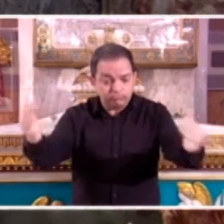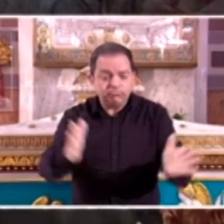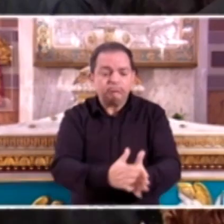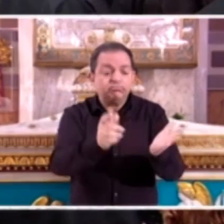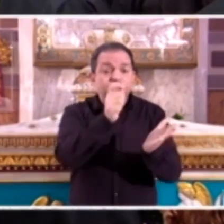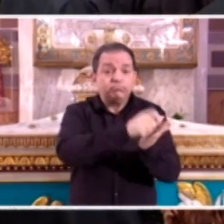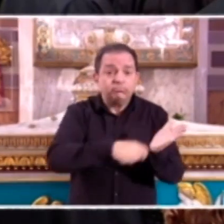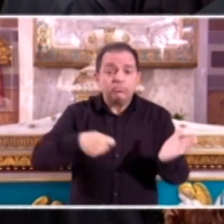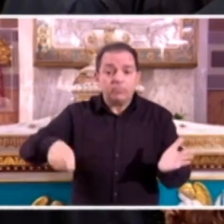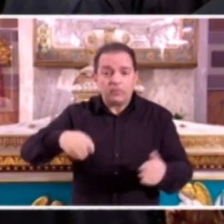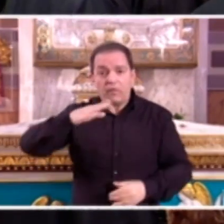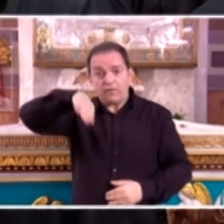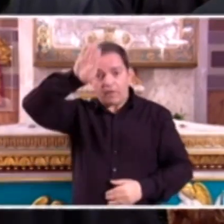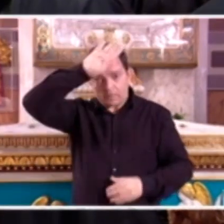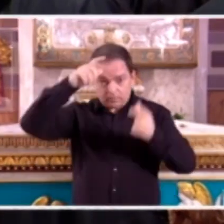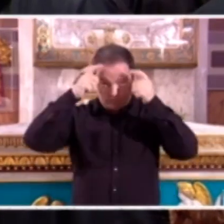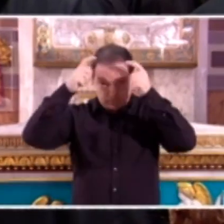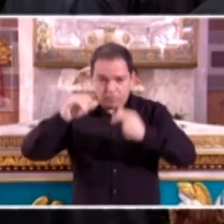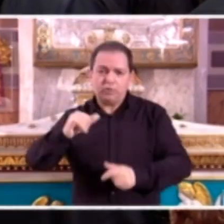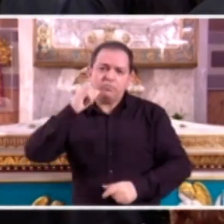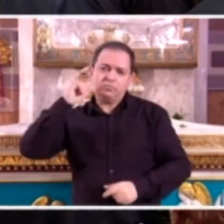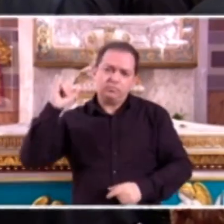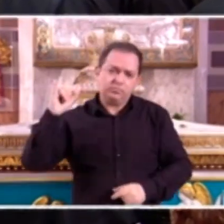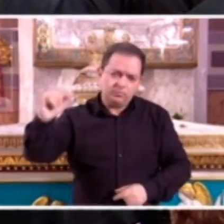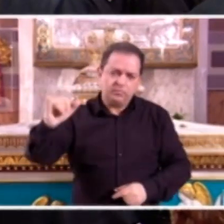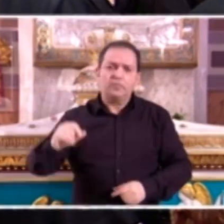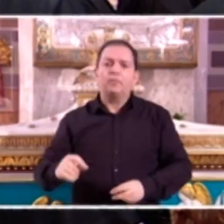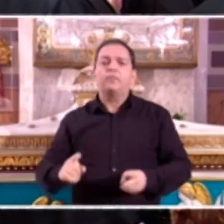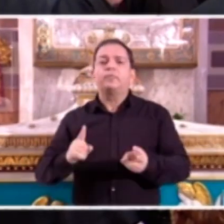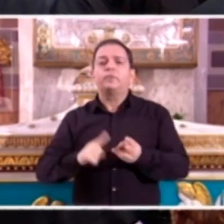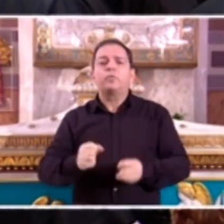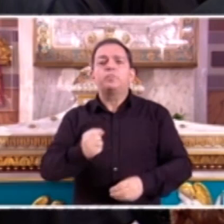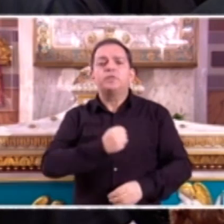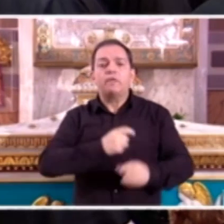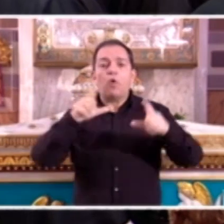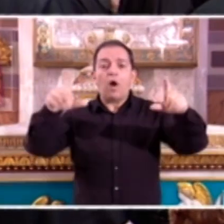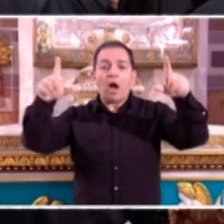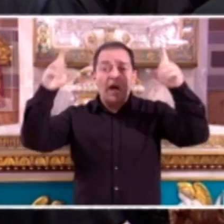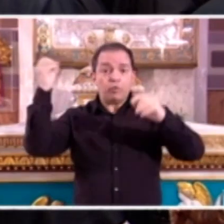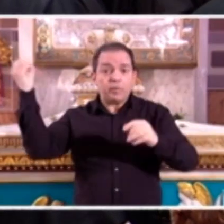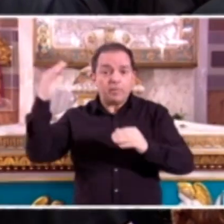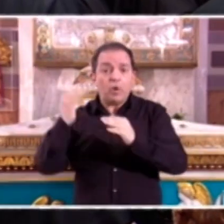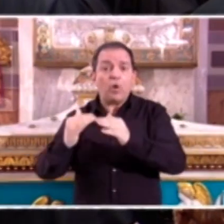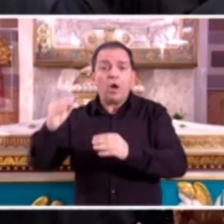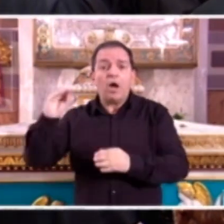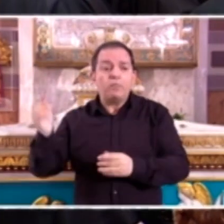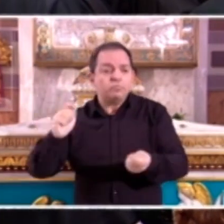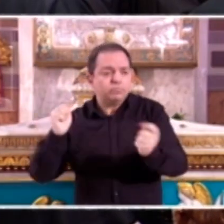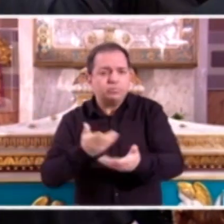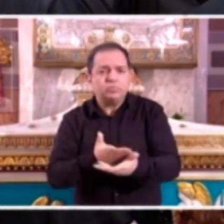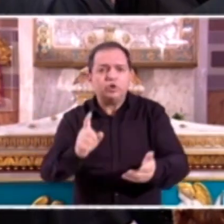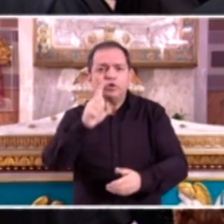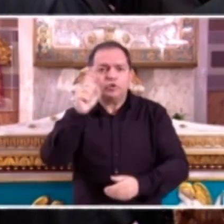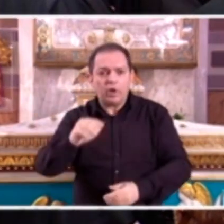της βασιλείας του χέστε τέλος, και εις το πνεύμα του Άγιον, των Κύριων, των Ζωοποιών, το